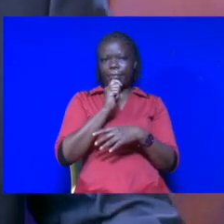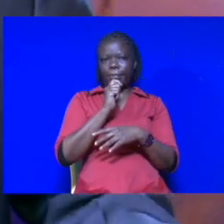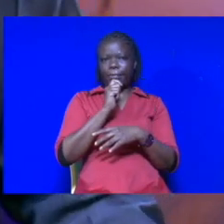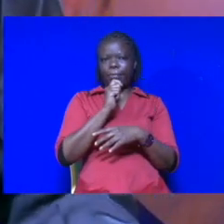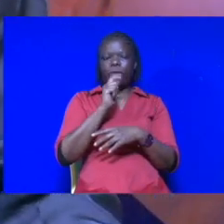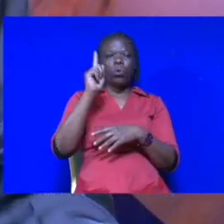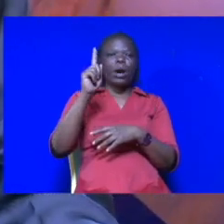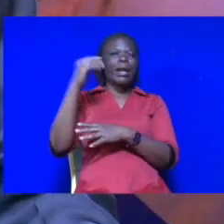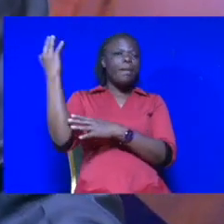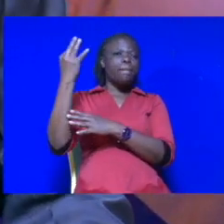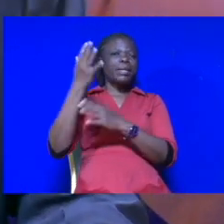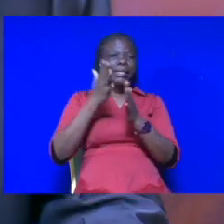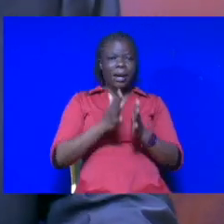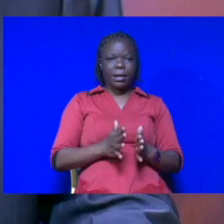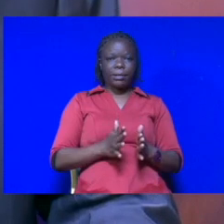Mchungaji mmoja